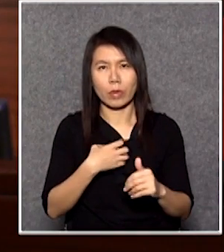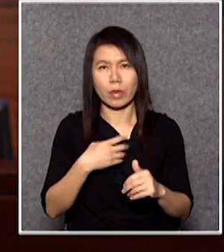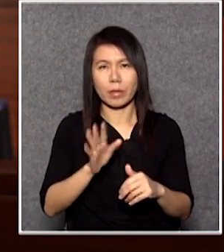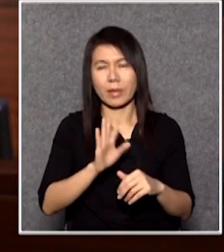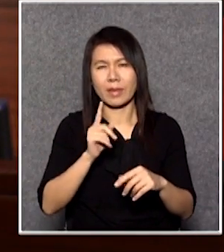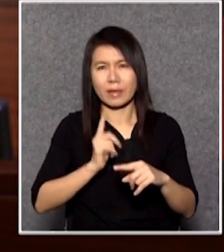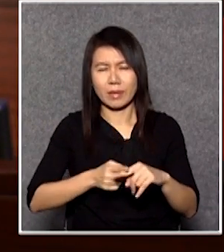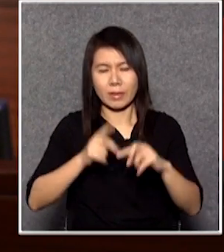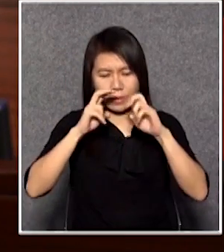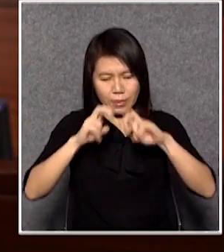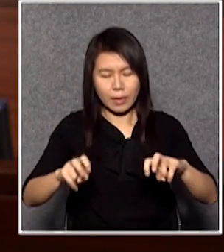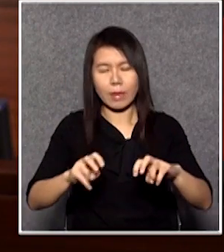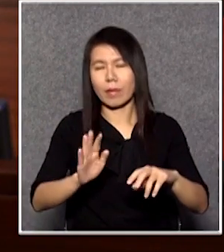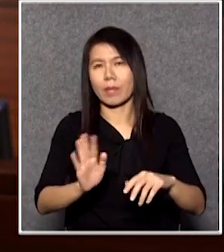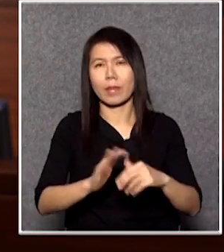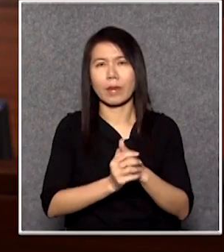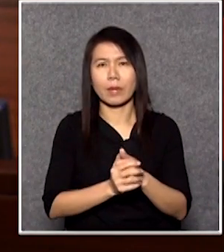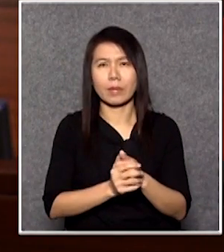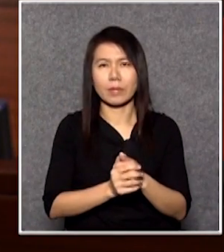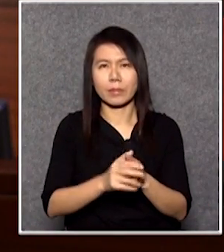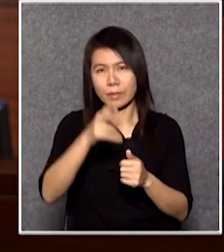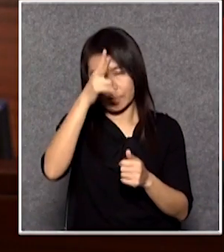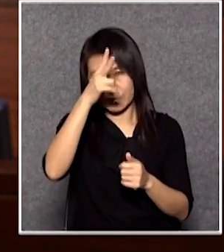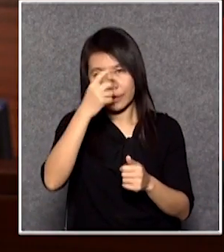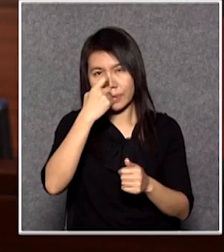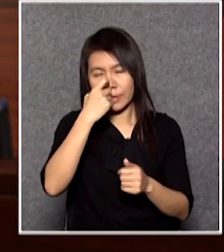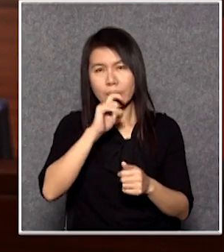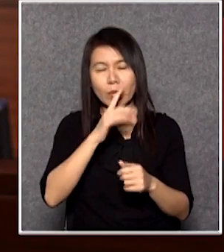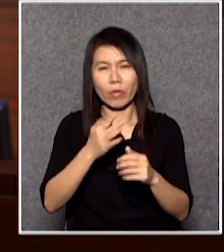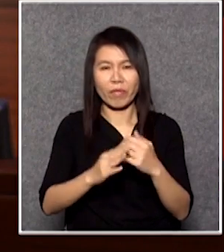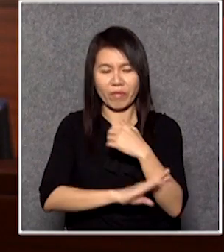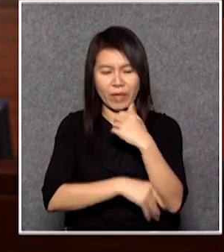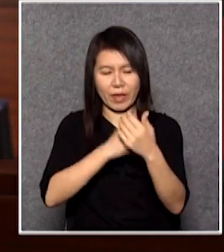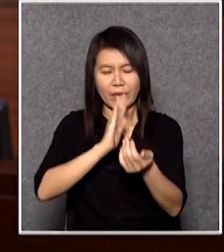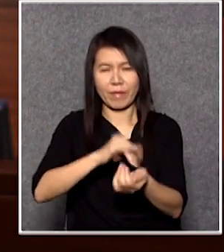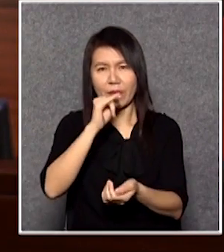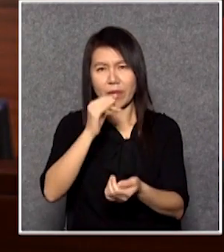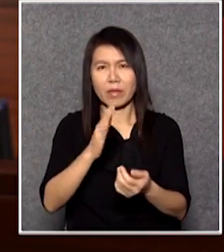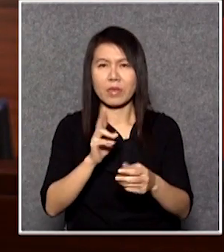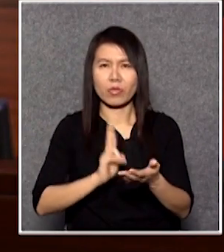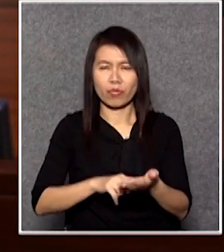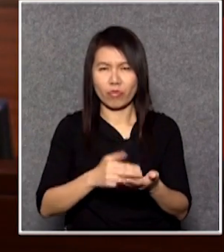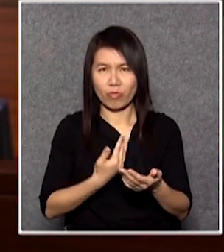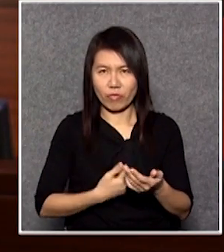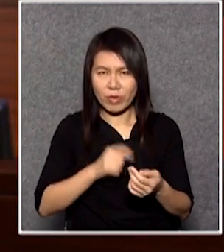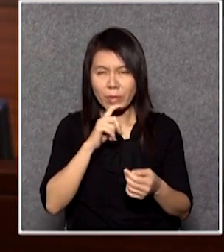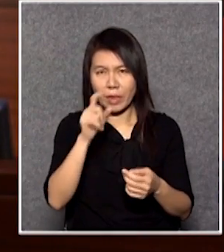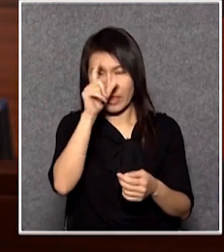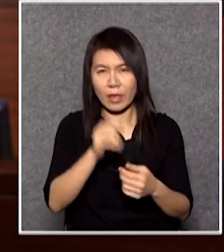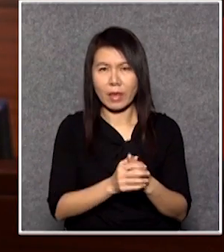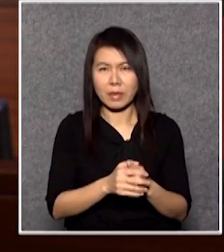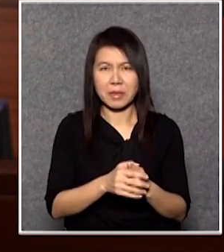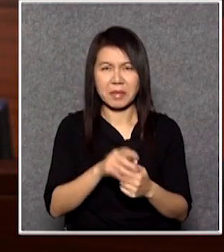查到底梁振英有冇觸犯法紀，或者有冇誠信問題。佢至少係想羞辱下佢嘅